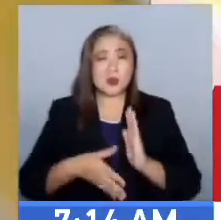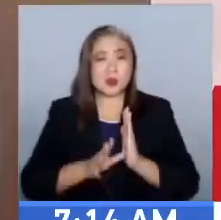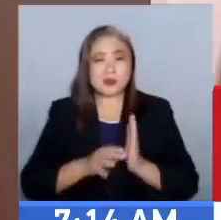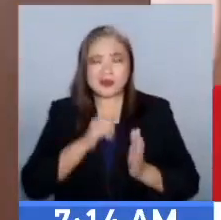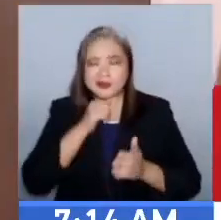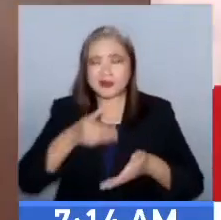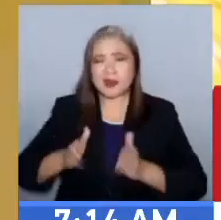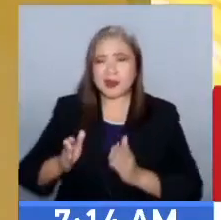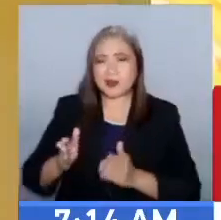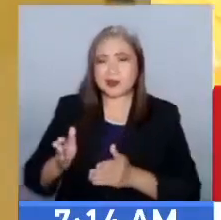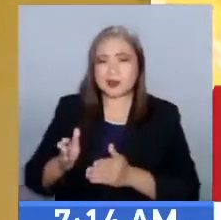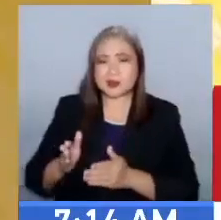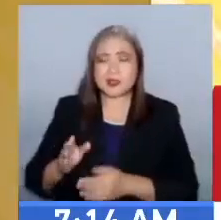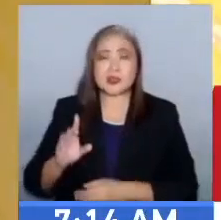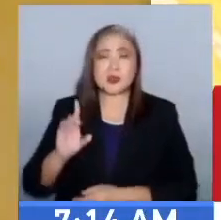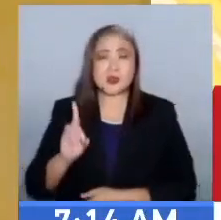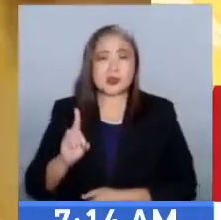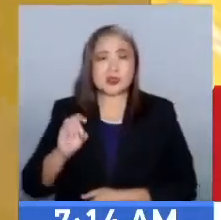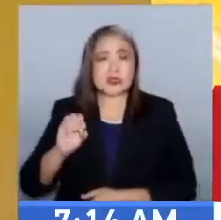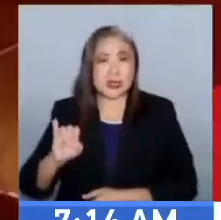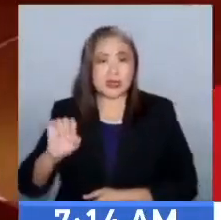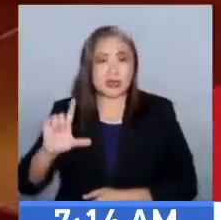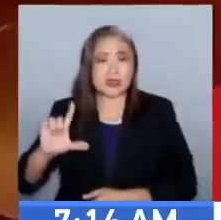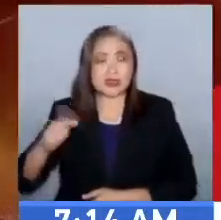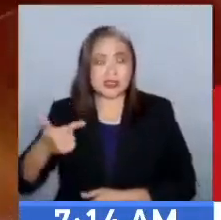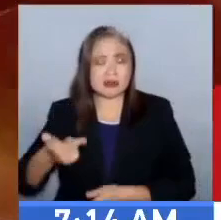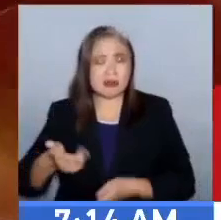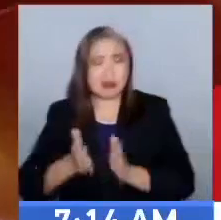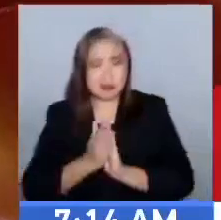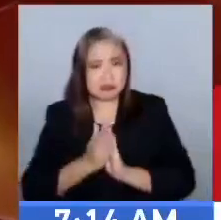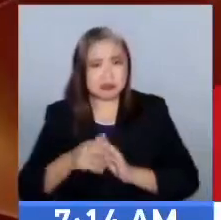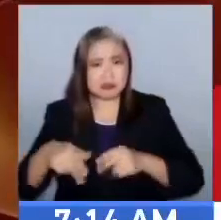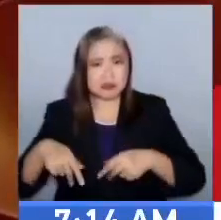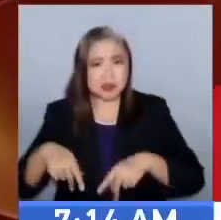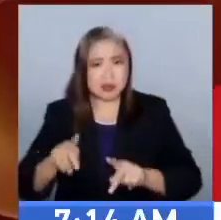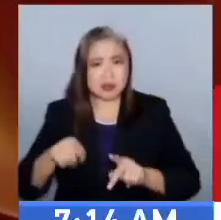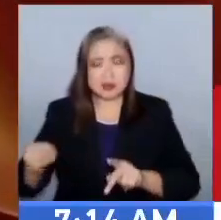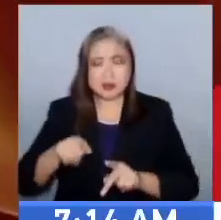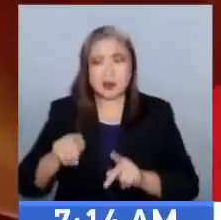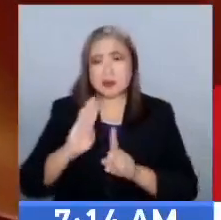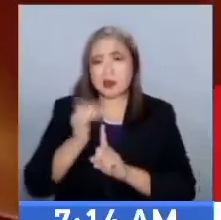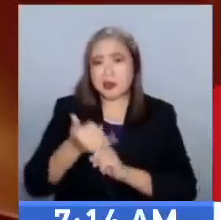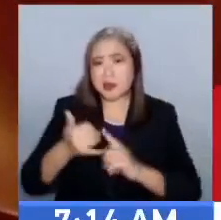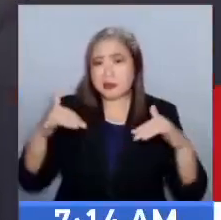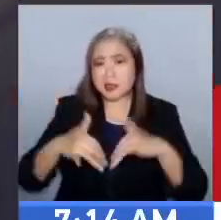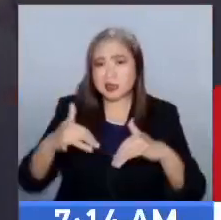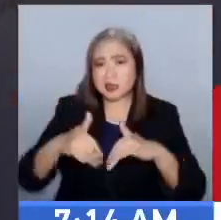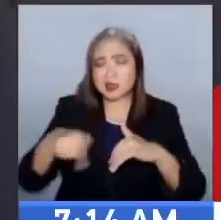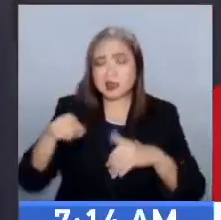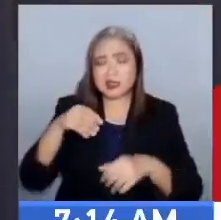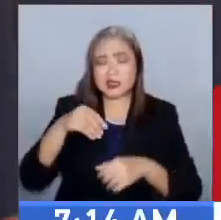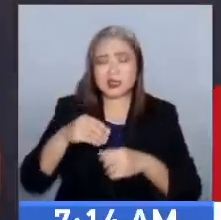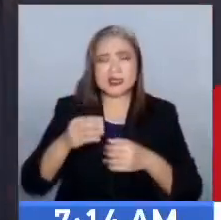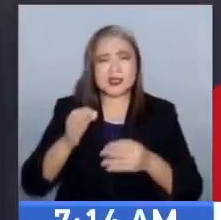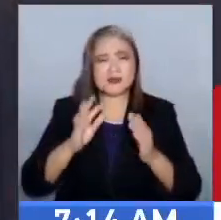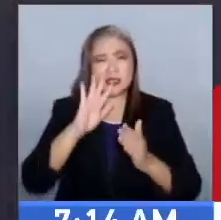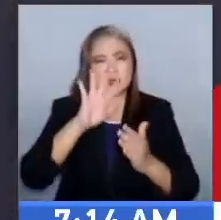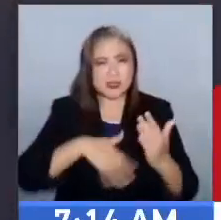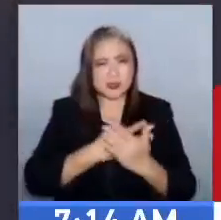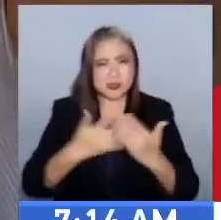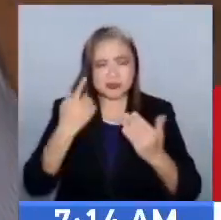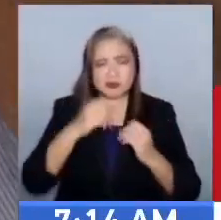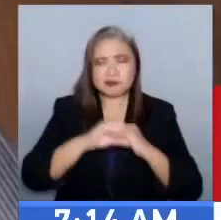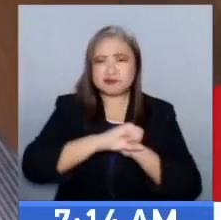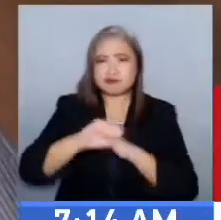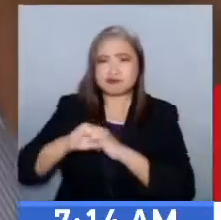the Interior and local government na payagan pa rin ng barangay assemblies sa loob ng campaign period. Sabi ni Garcia, baka daw kasi